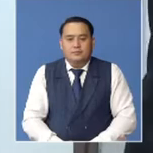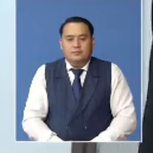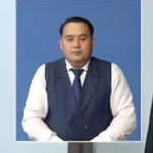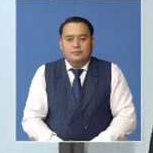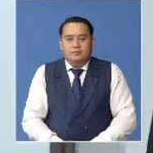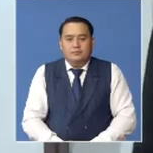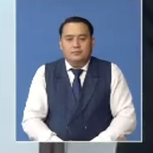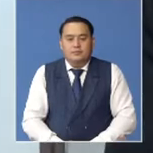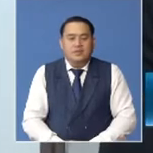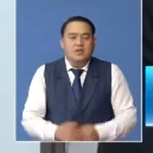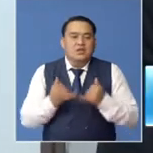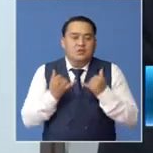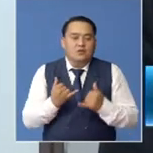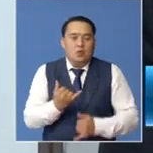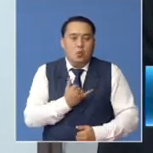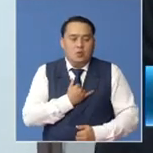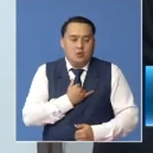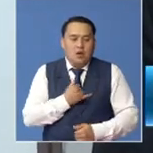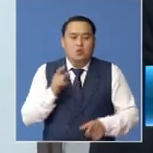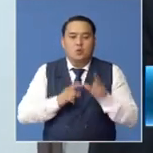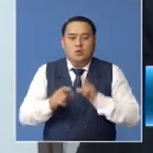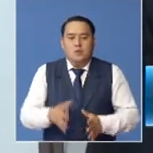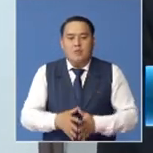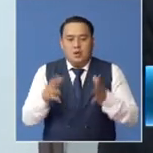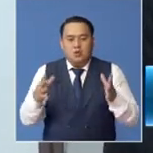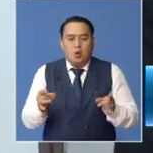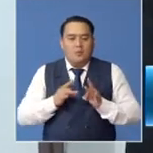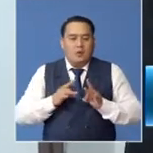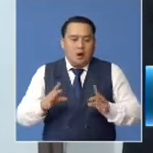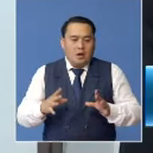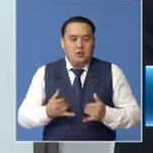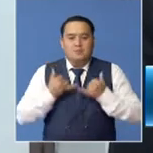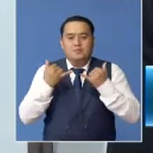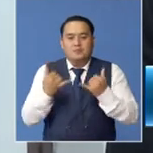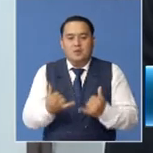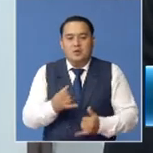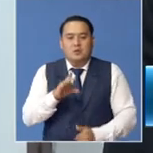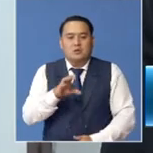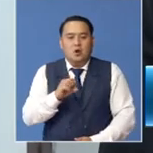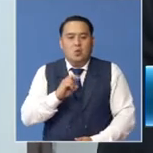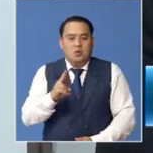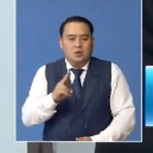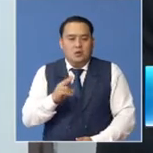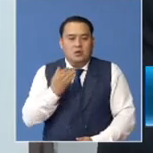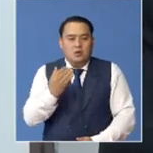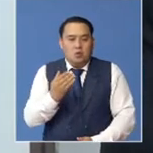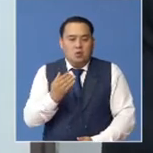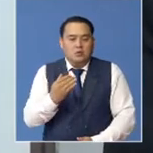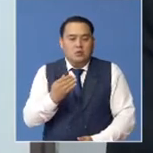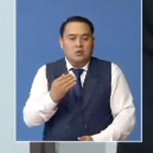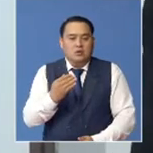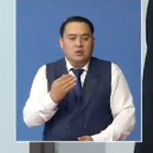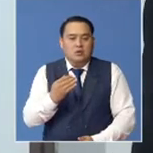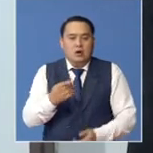Сегодня в университете у нас праздник, большой праздник, посвященный Саурак Садыкову. Он является одним